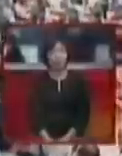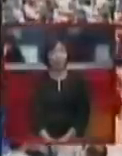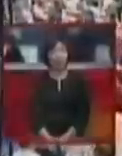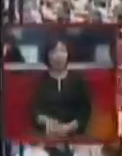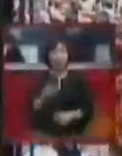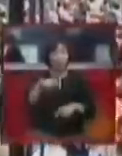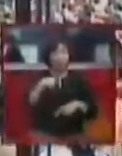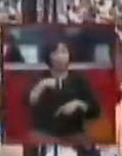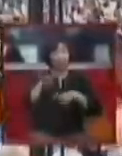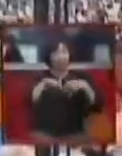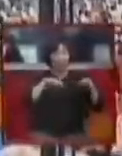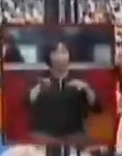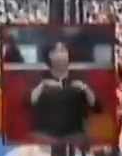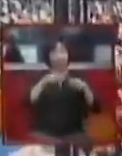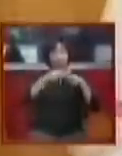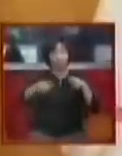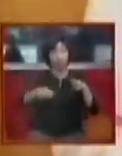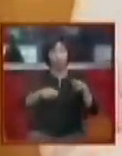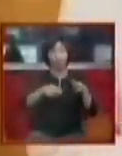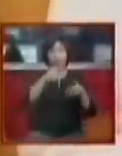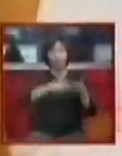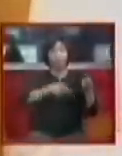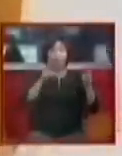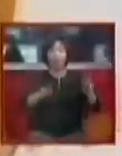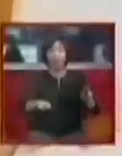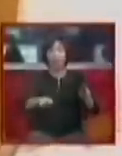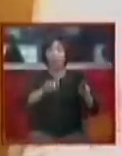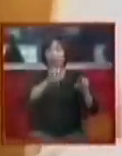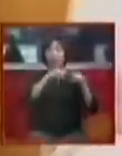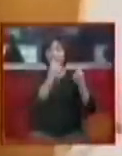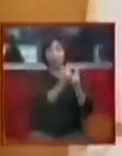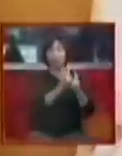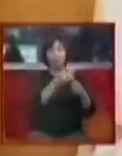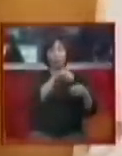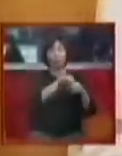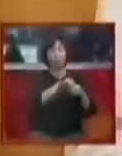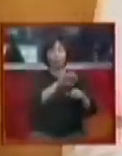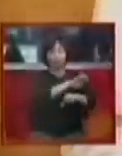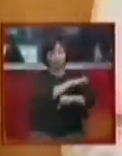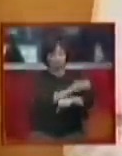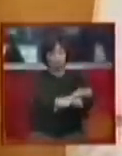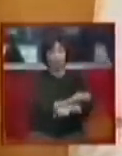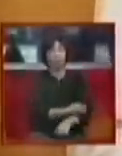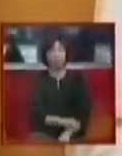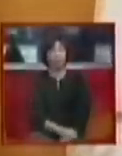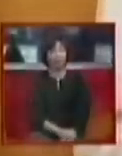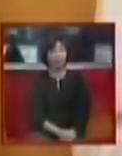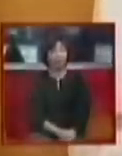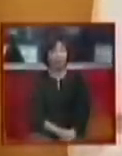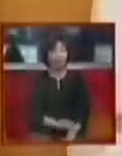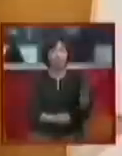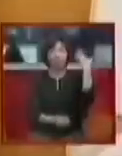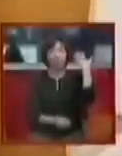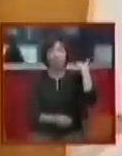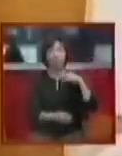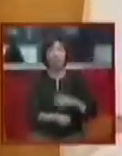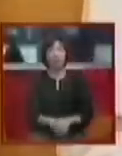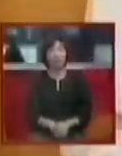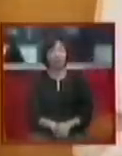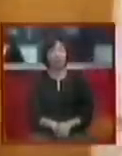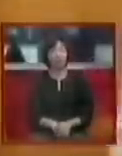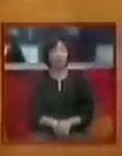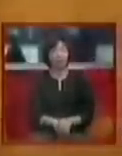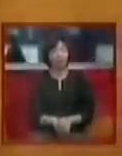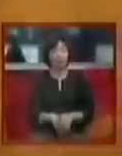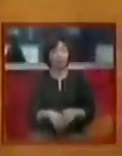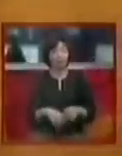Liwanagin namin naman po natin ang nangyayari sa sektor ng enerhiya. Mantakin po ninyo. Dati po, umabot lang ang